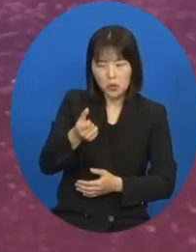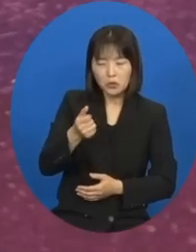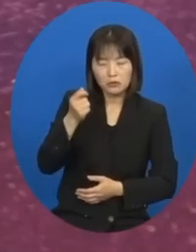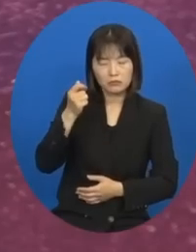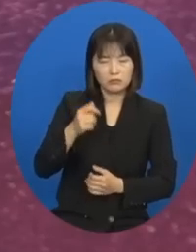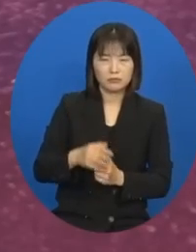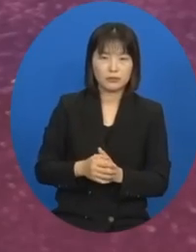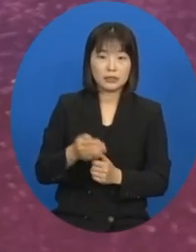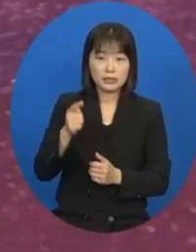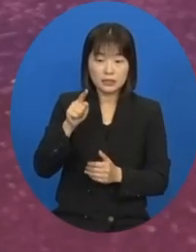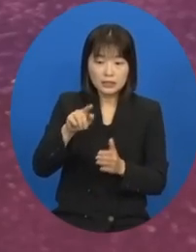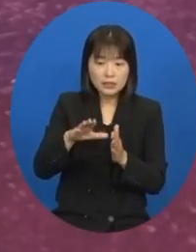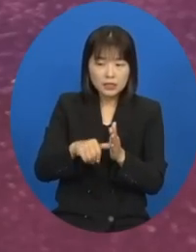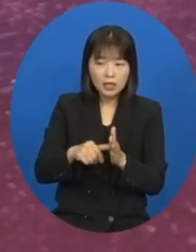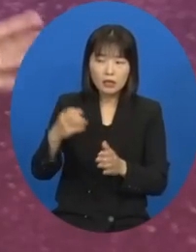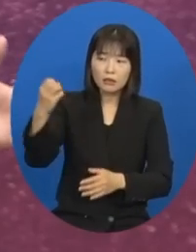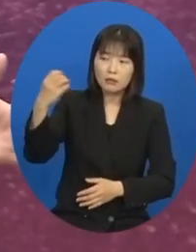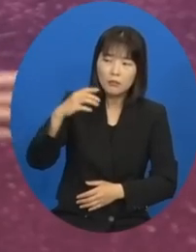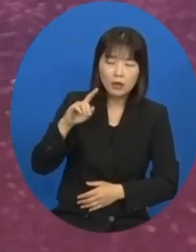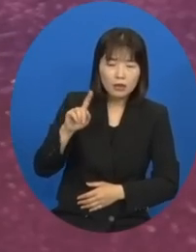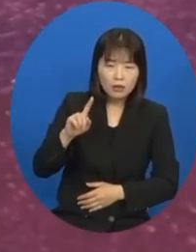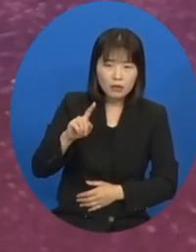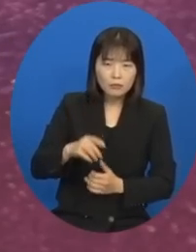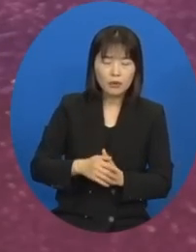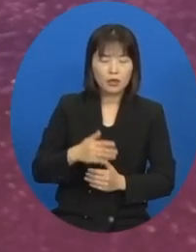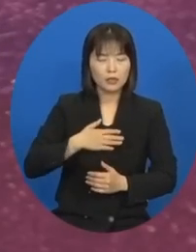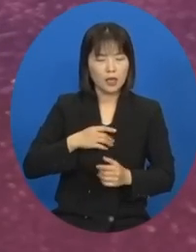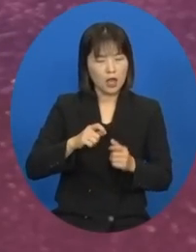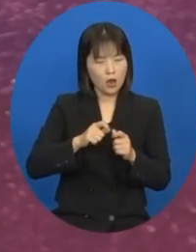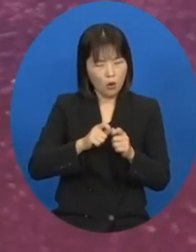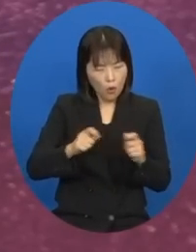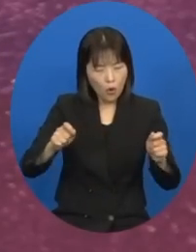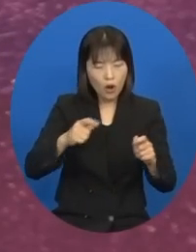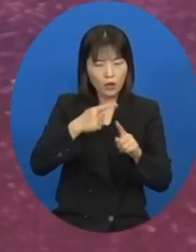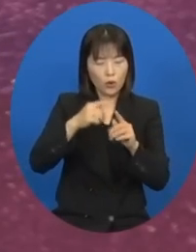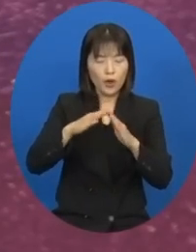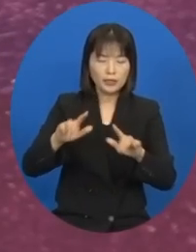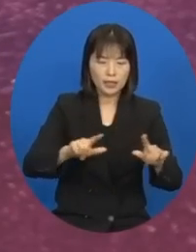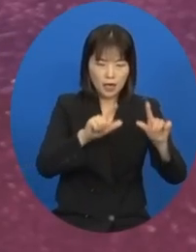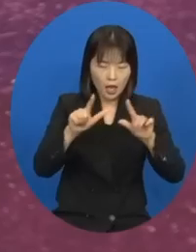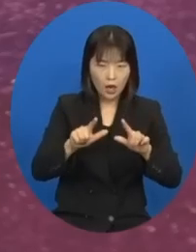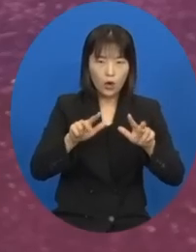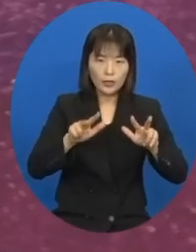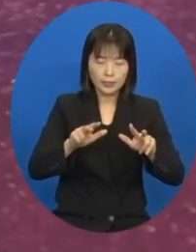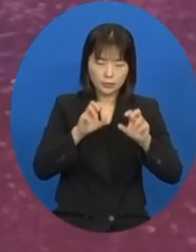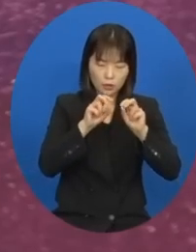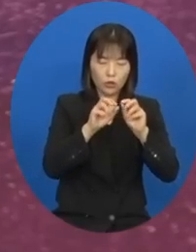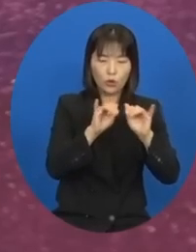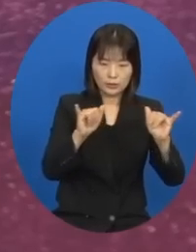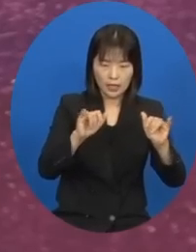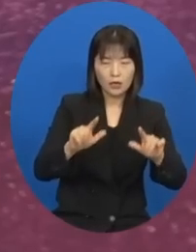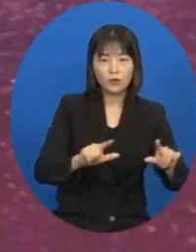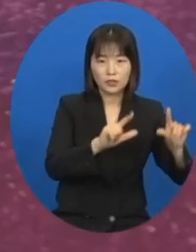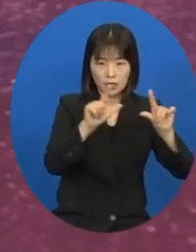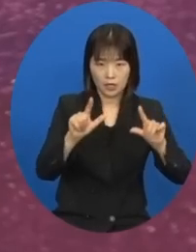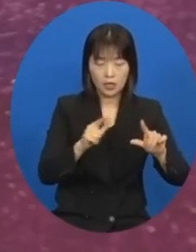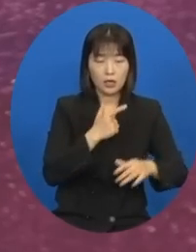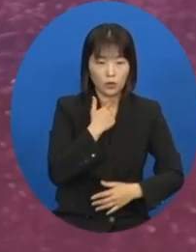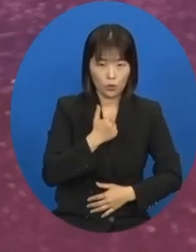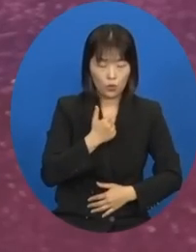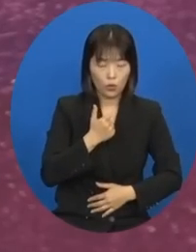그런데 그때 말씀하시는데 자기 생각에는 오랫동안 교회 생활하고 또 자신이 선교사로 살았고 또 선교사로